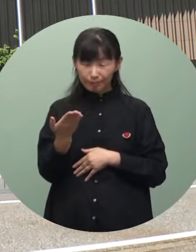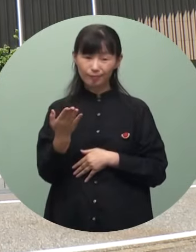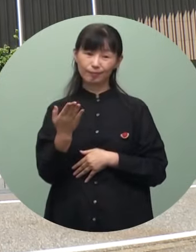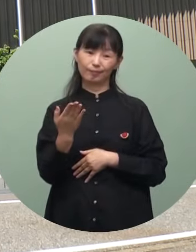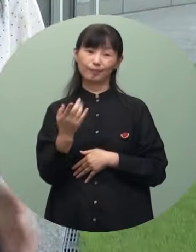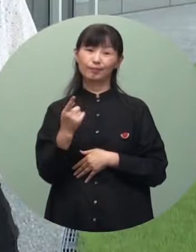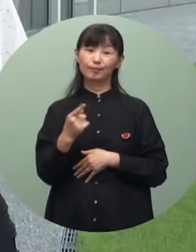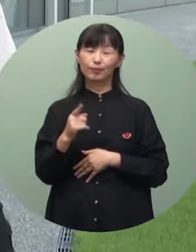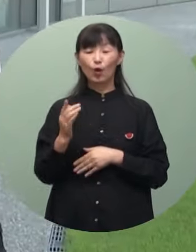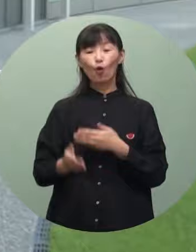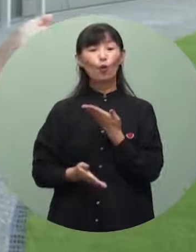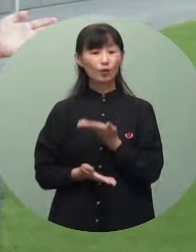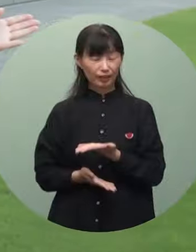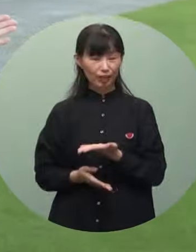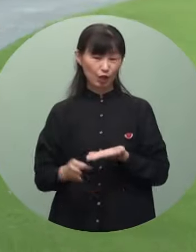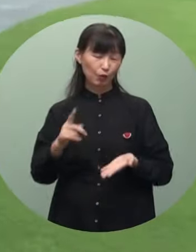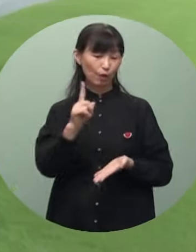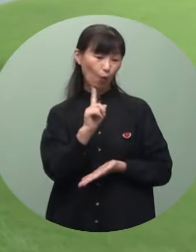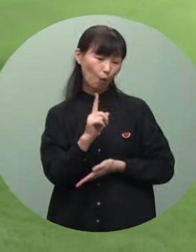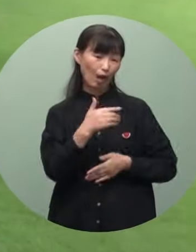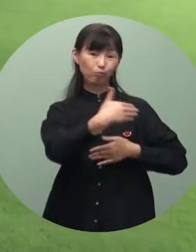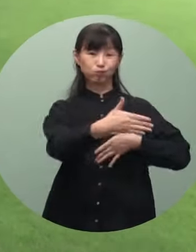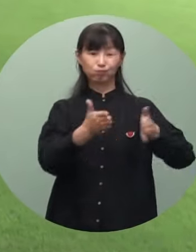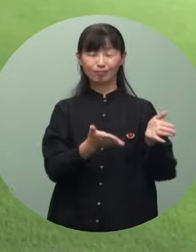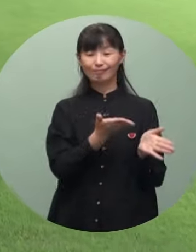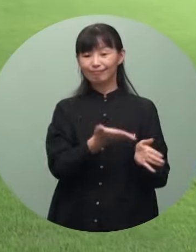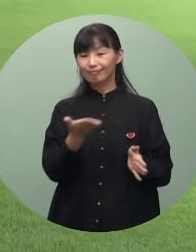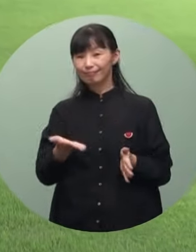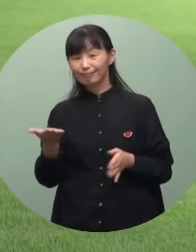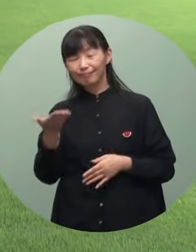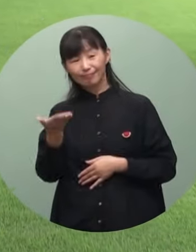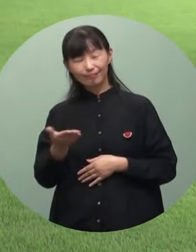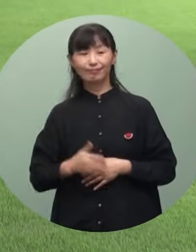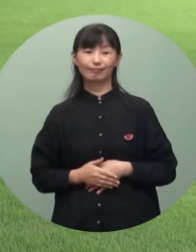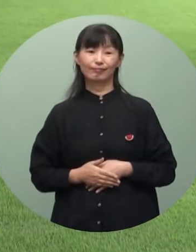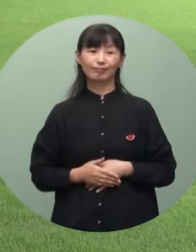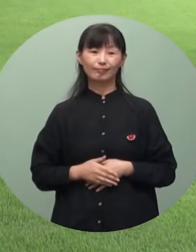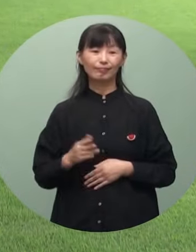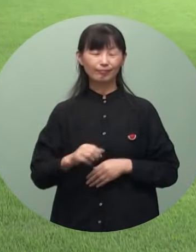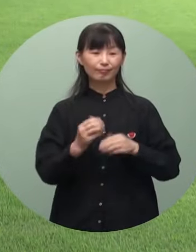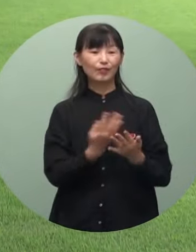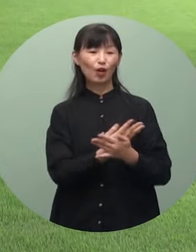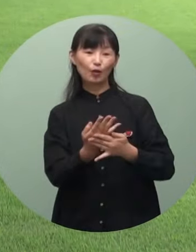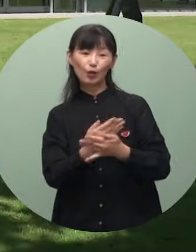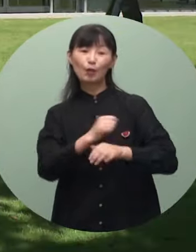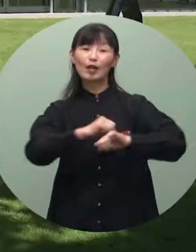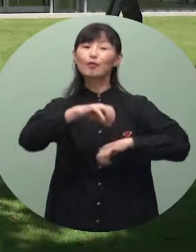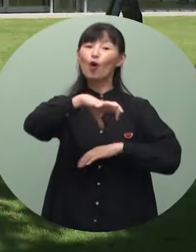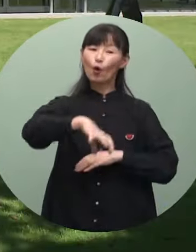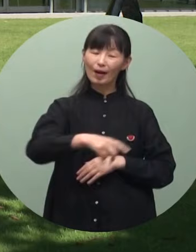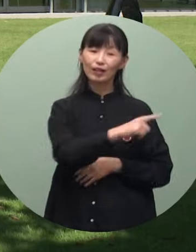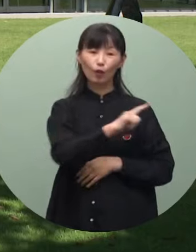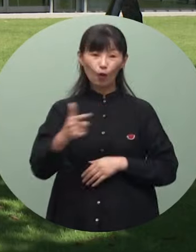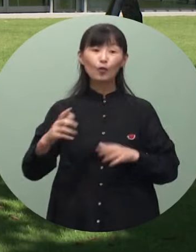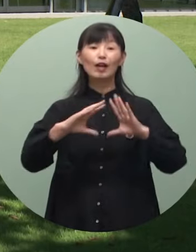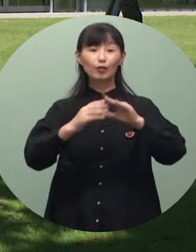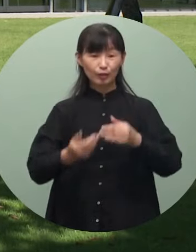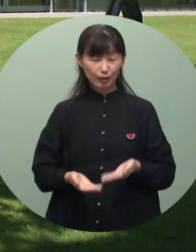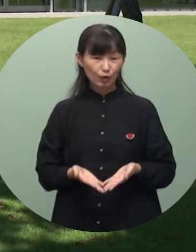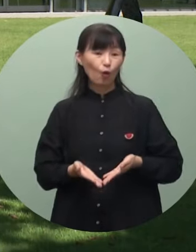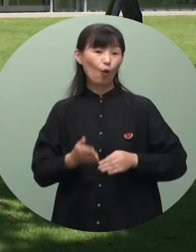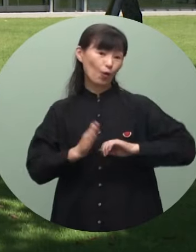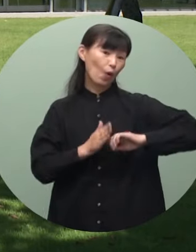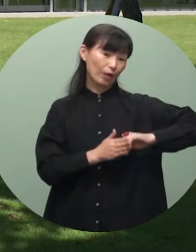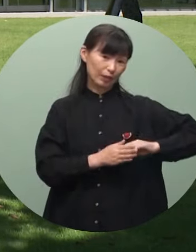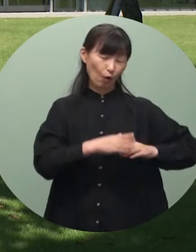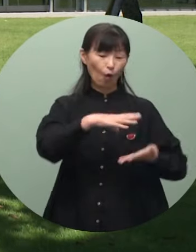が、はい、こちらにはどんなブースが並びますか？ そうですね、その外の芝生広場、いろんな国の料理のテント